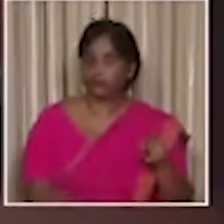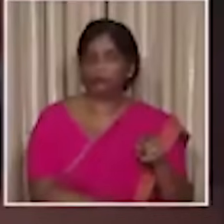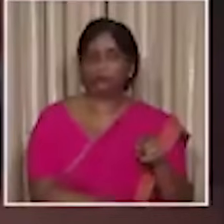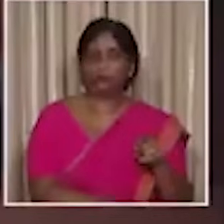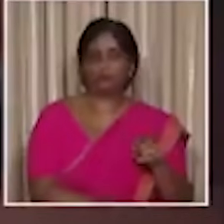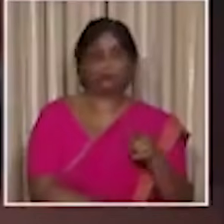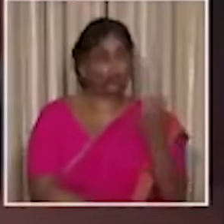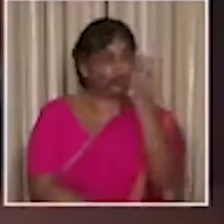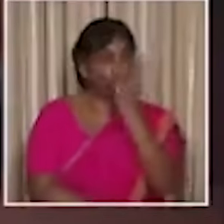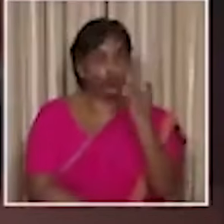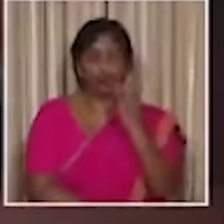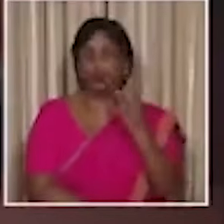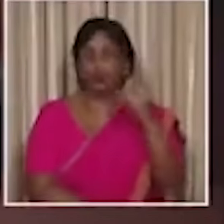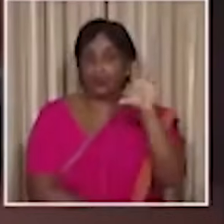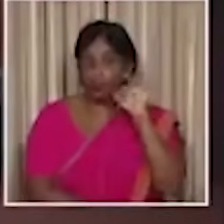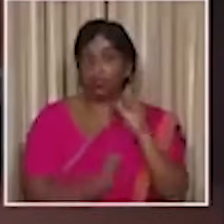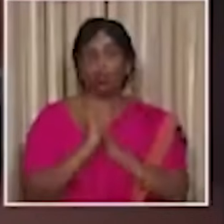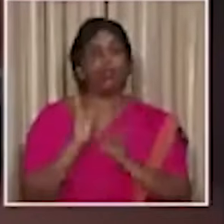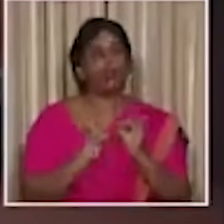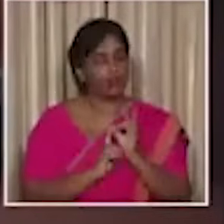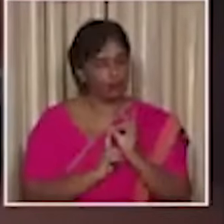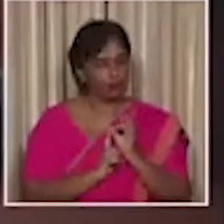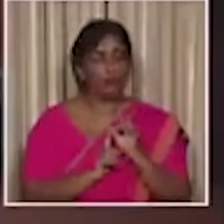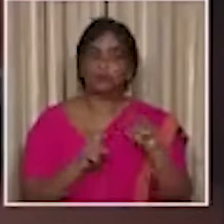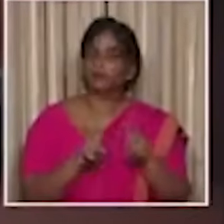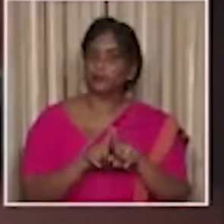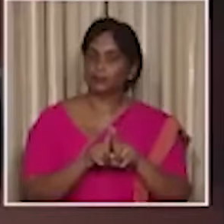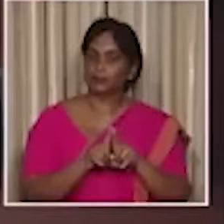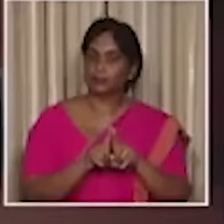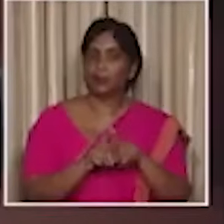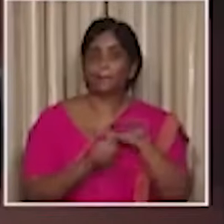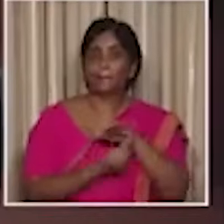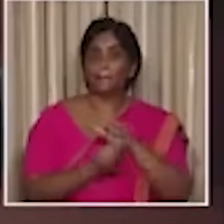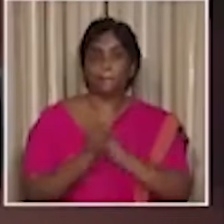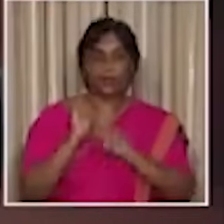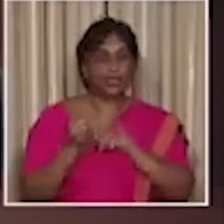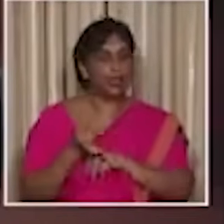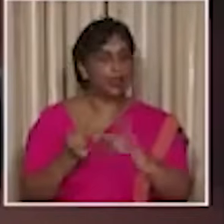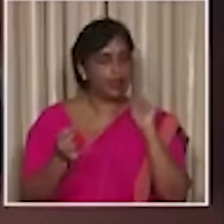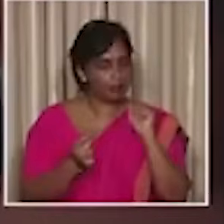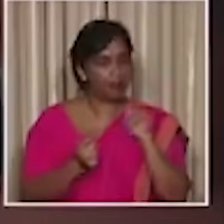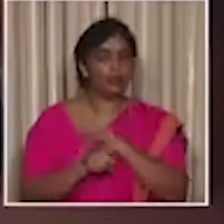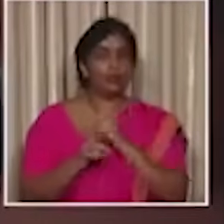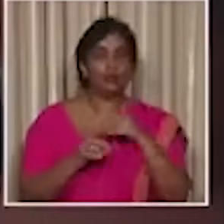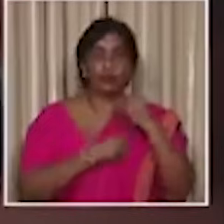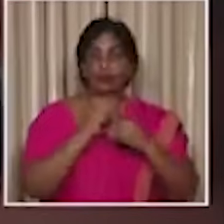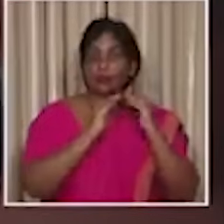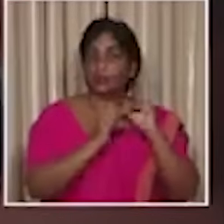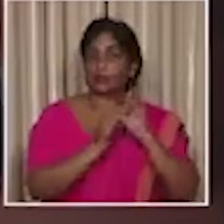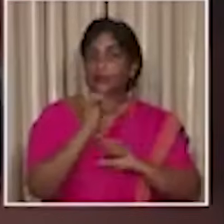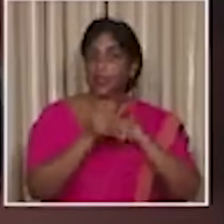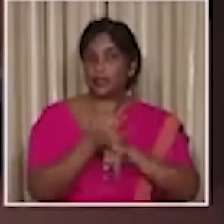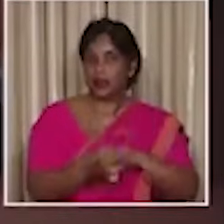තෝරාගෙන තිබෙන්නේ අදාළ අමාත්‍යවරයාත් ඒ වගේම පරිසර අමාත්‍යාංශ ලේකම්වරයාත් කර්මාන්ත අමාත්‍යාංශ